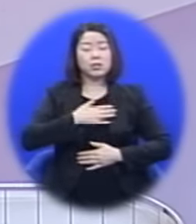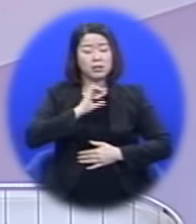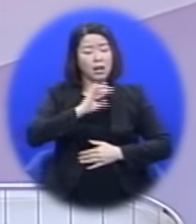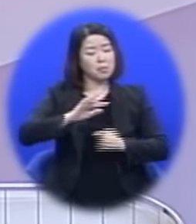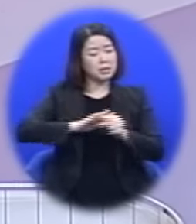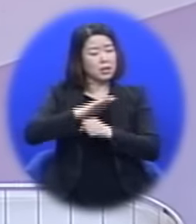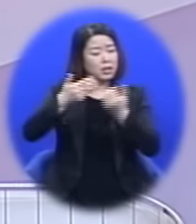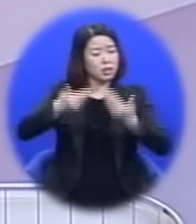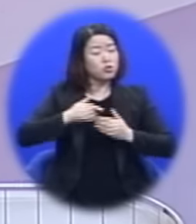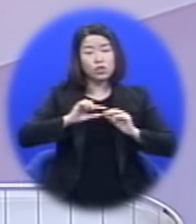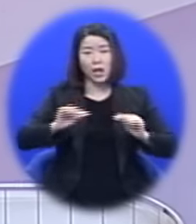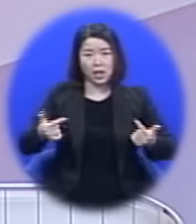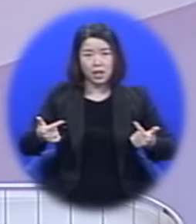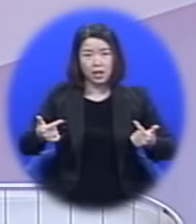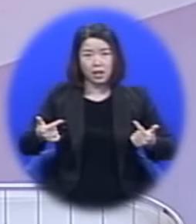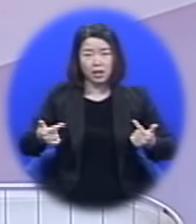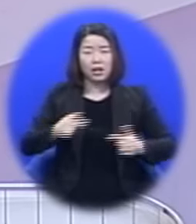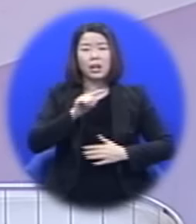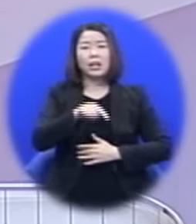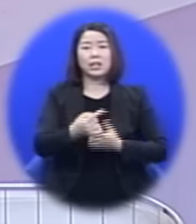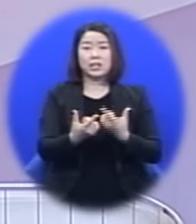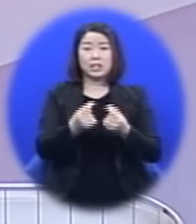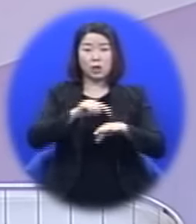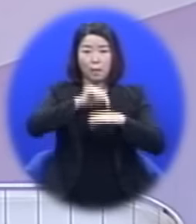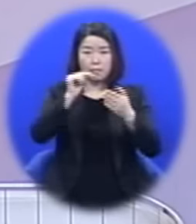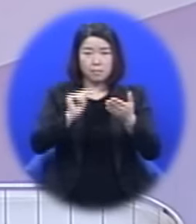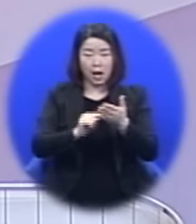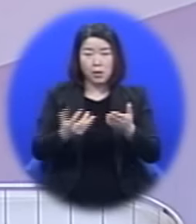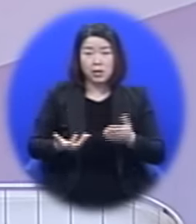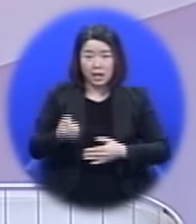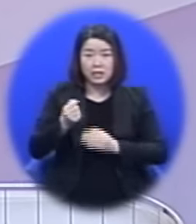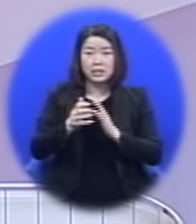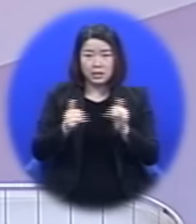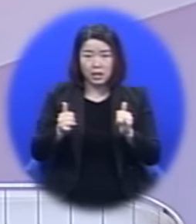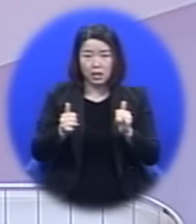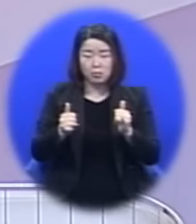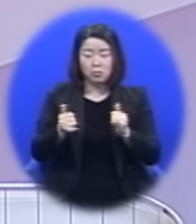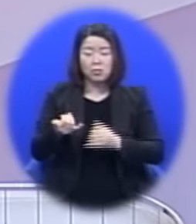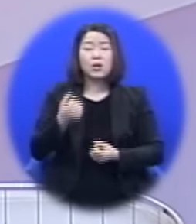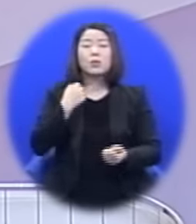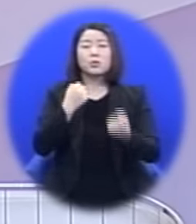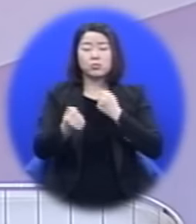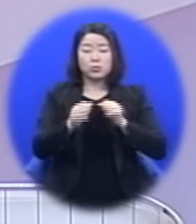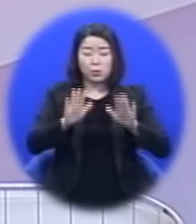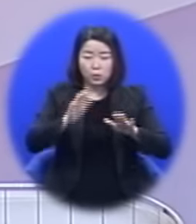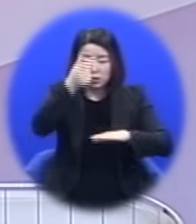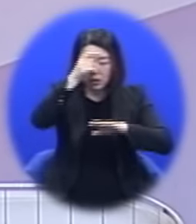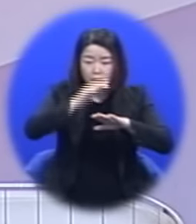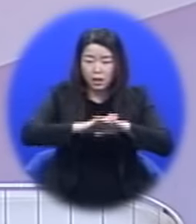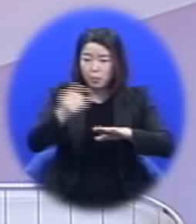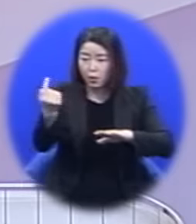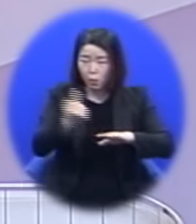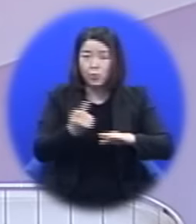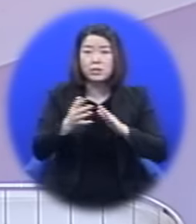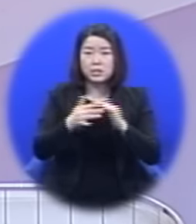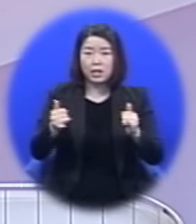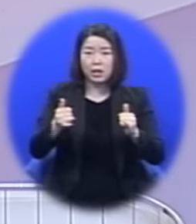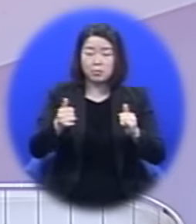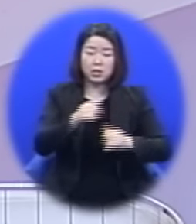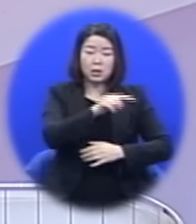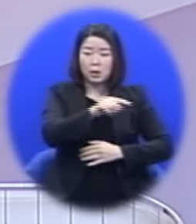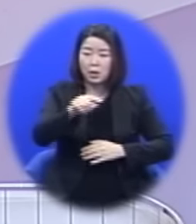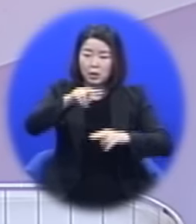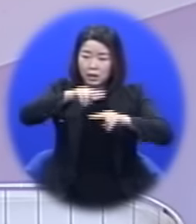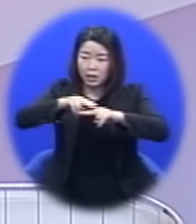않아요, 이런 마음을 가지고 있는 분, 그러면서도 오늘 예배에 나오신 분이 이 자리에도 있으실